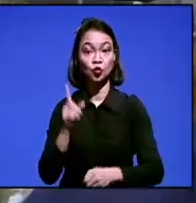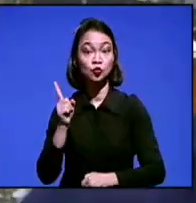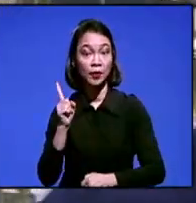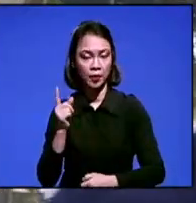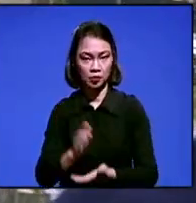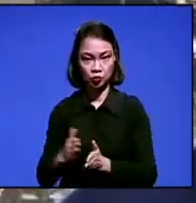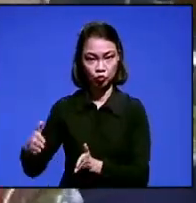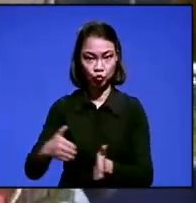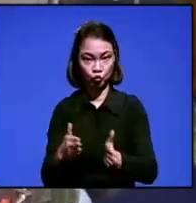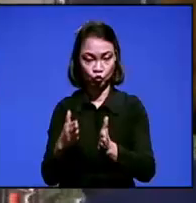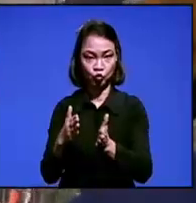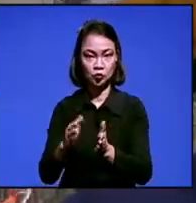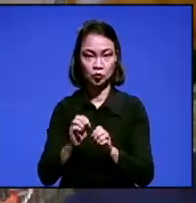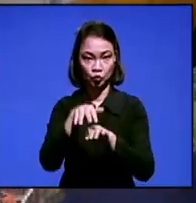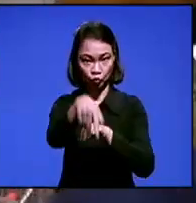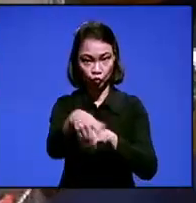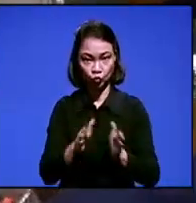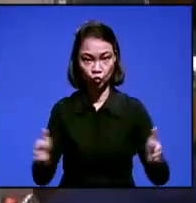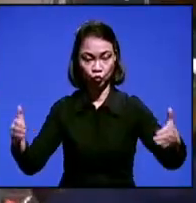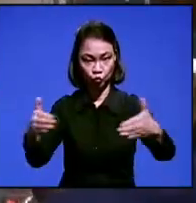sungai Citarum dapat diminimalisir